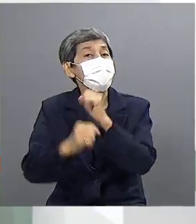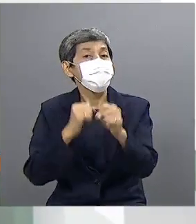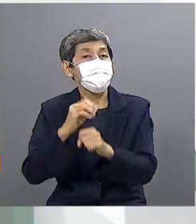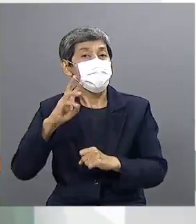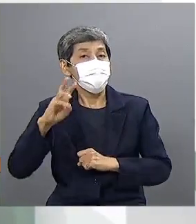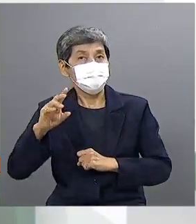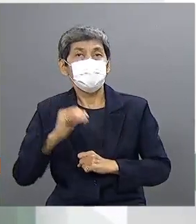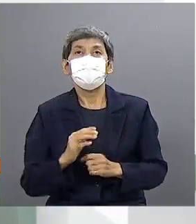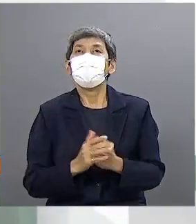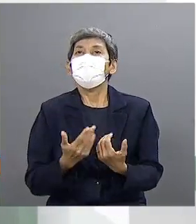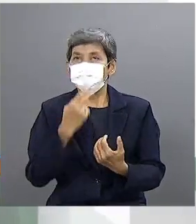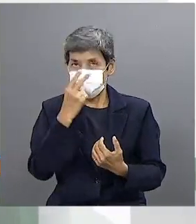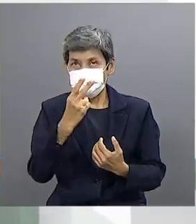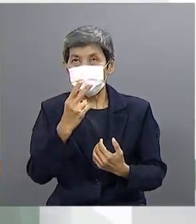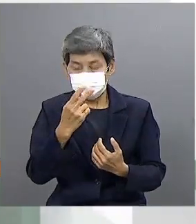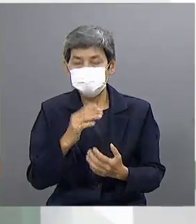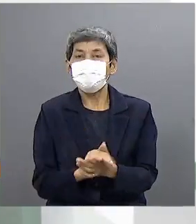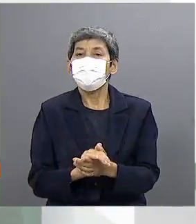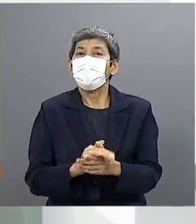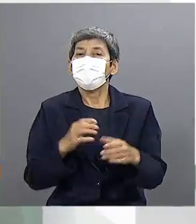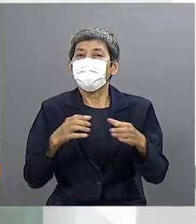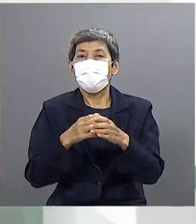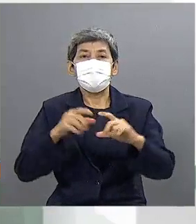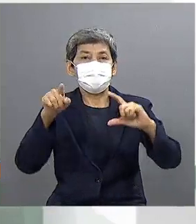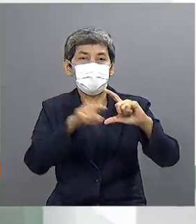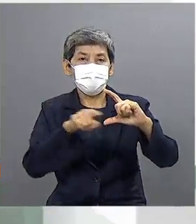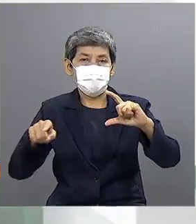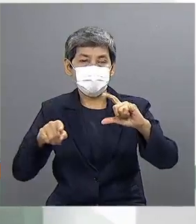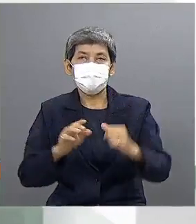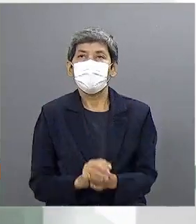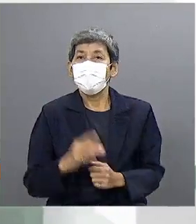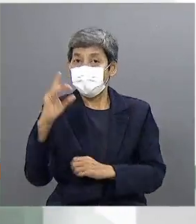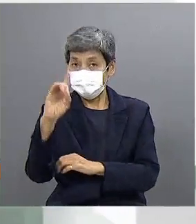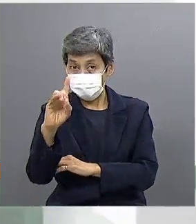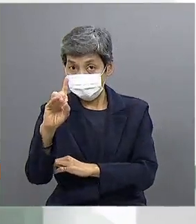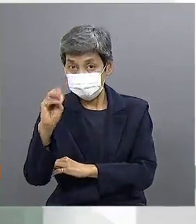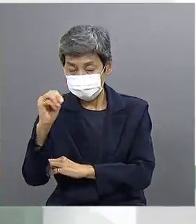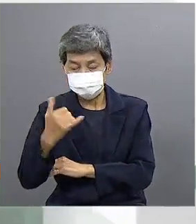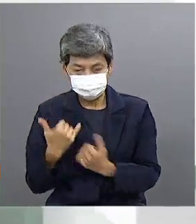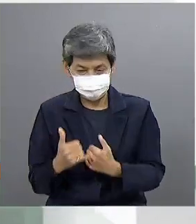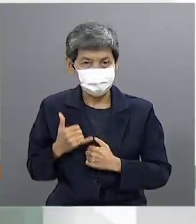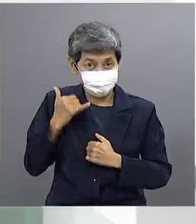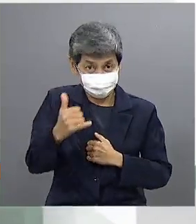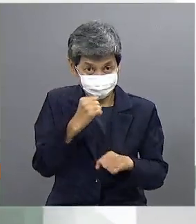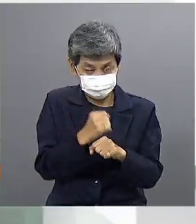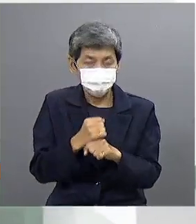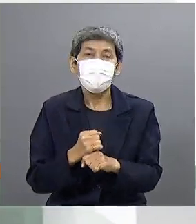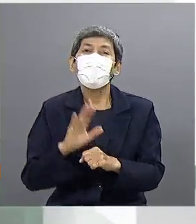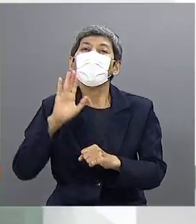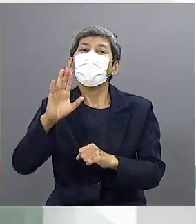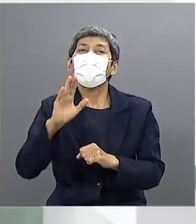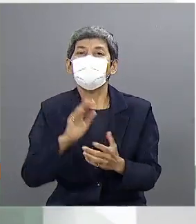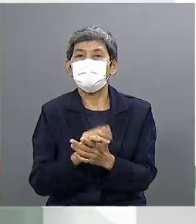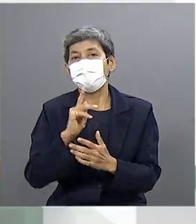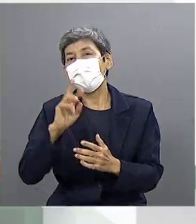ใต้เนี่ยเป็นฐานเสียงของพรรคก้าวไกลนะคะส่วนเขตดอนเมืองที่คุณสิทธาไปวันนี้เดิมเป็นพื้นที่ของคุณการุณโหสกุลพ